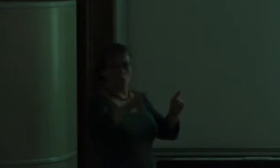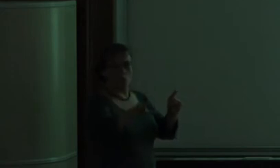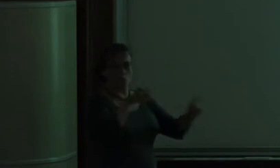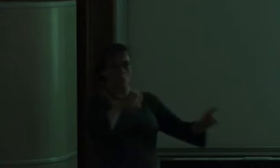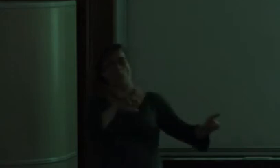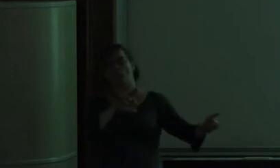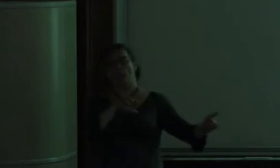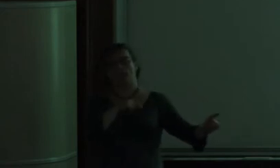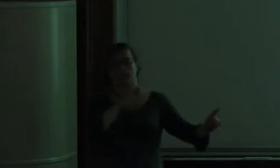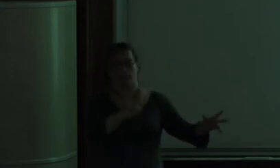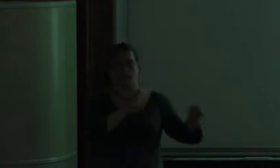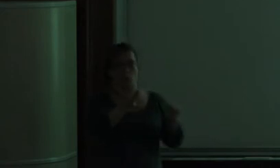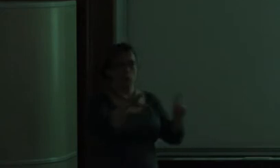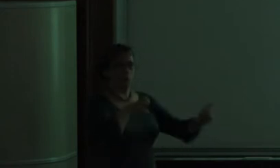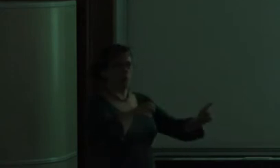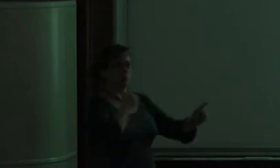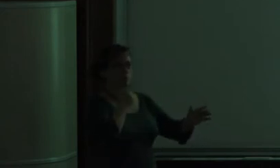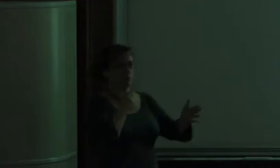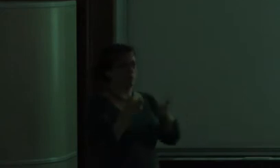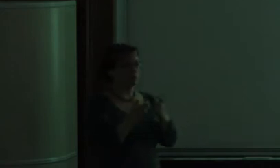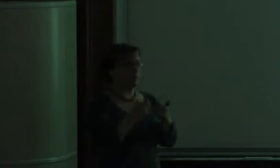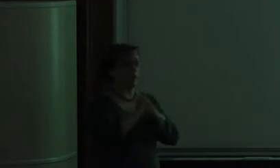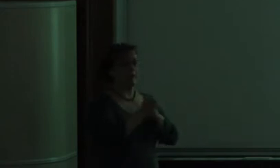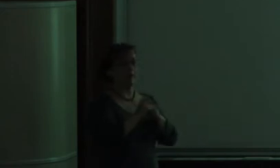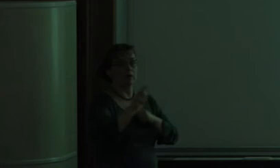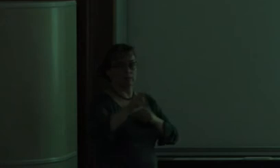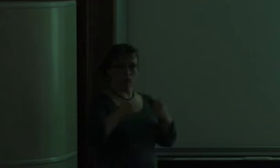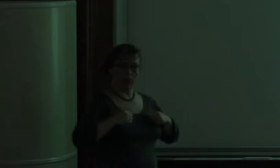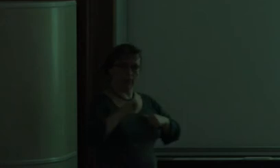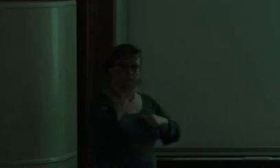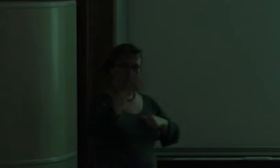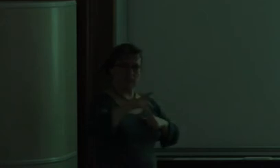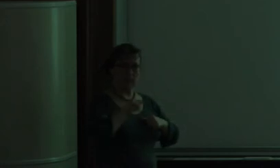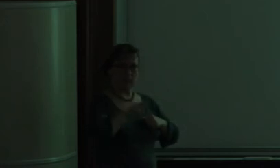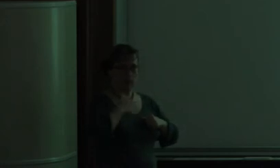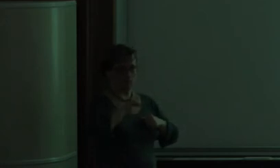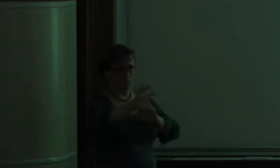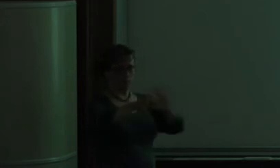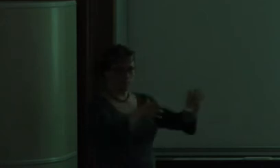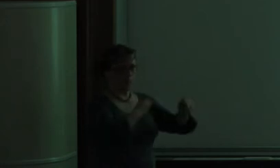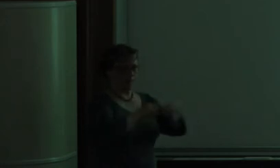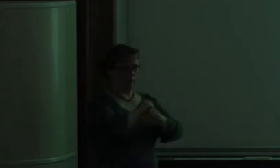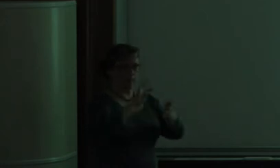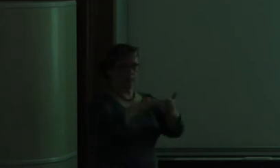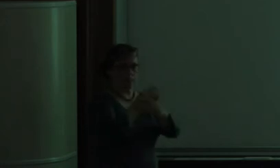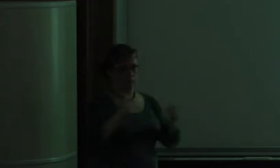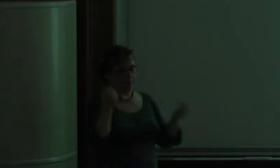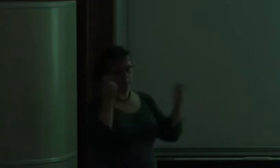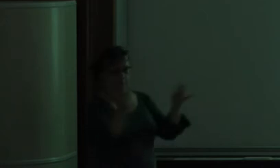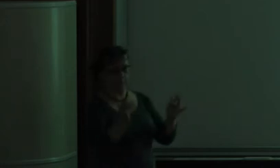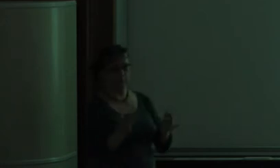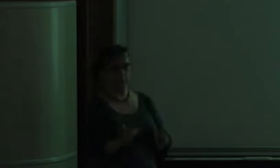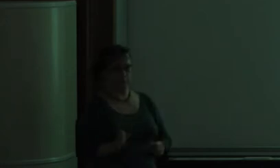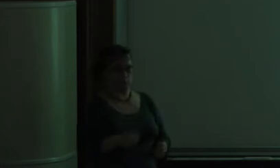Je veuille, on va dire, toutes les interfaces qui ont une adresse IP. Et je veux un mapping entre nom d'interface, nom de l'adresse IP. Ben, je